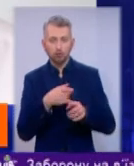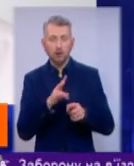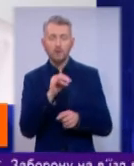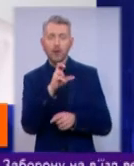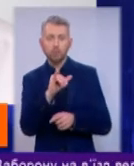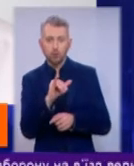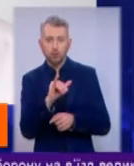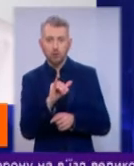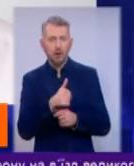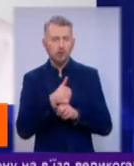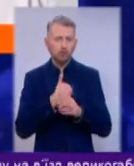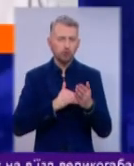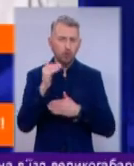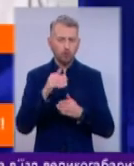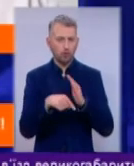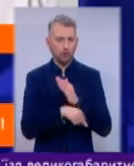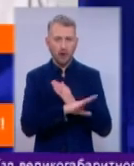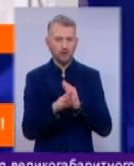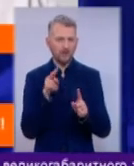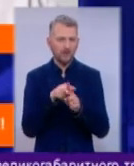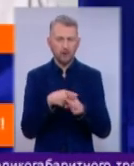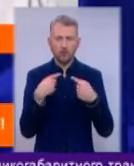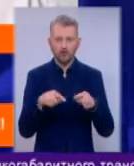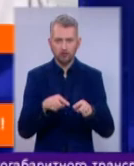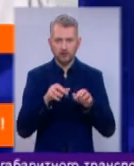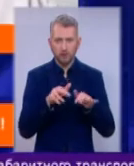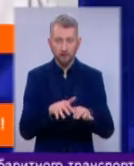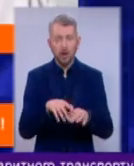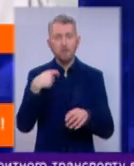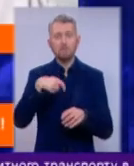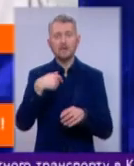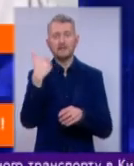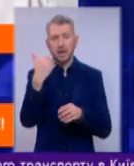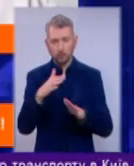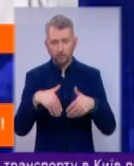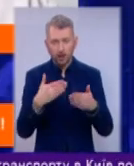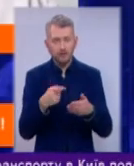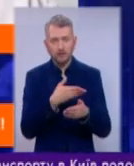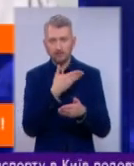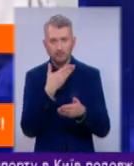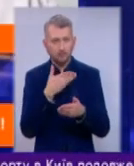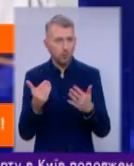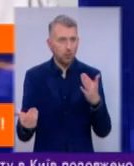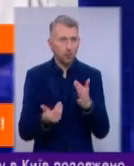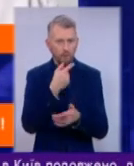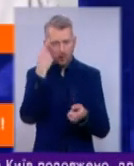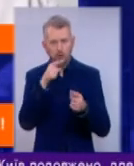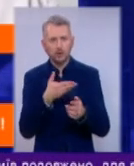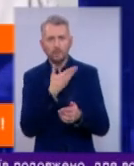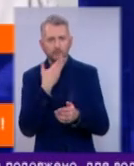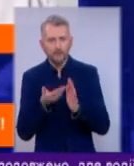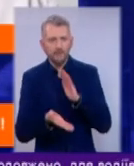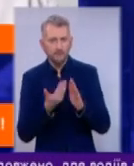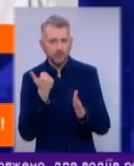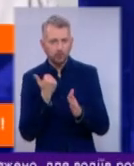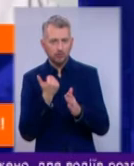не завалені іншими справами. До речі, в президентському варіанті взагалі ноу-хау, там виключені справи, які би мали розглядати антикорупційний суд щодо